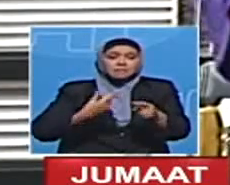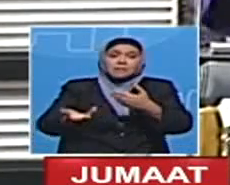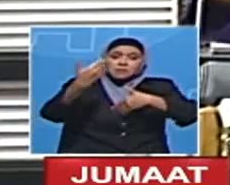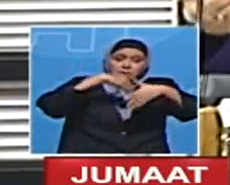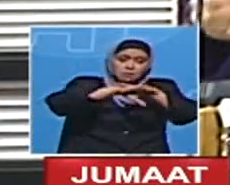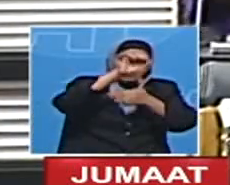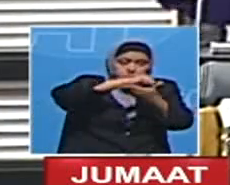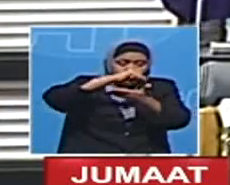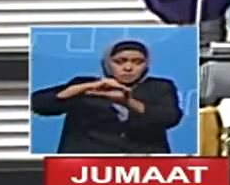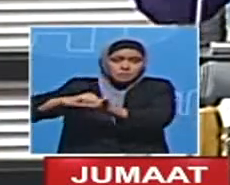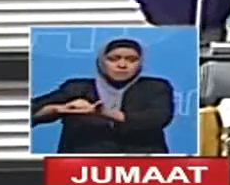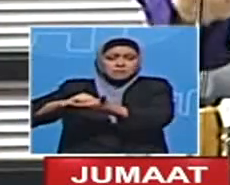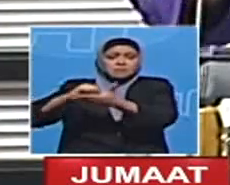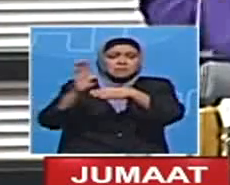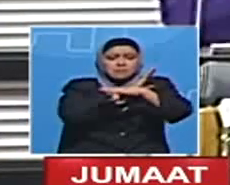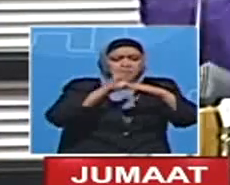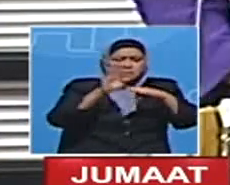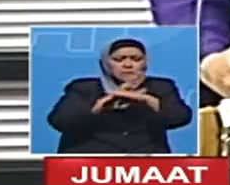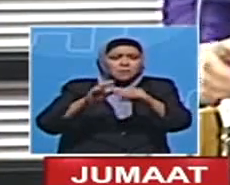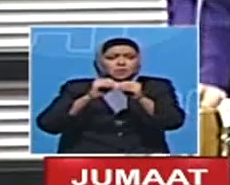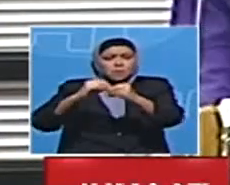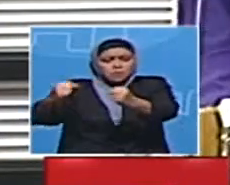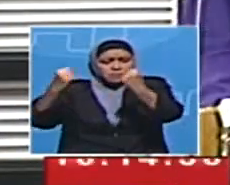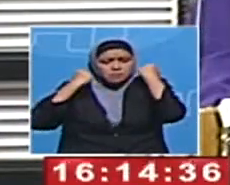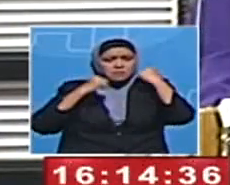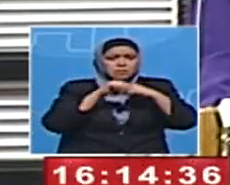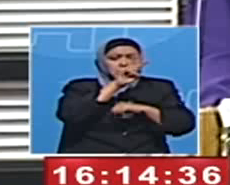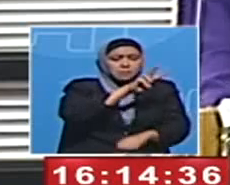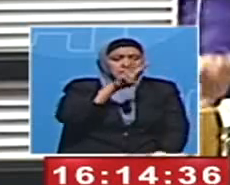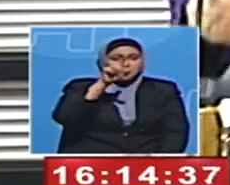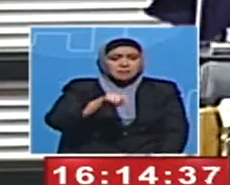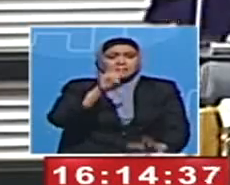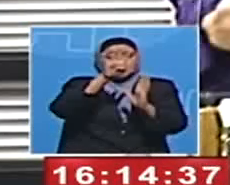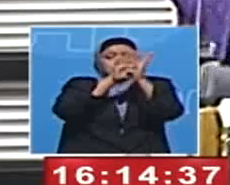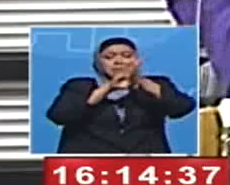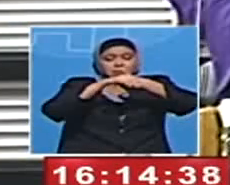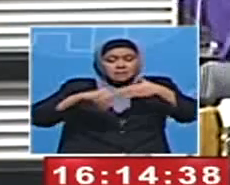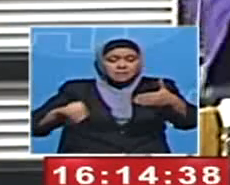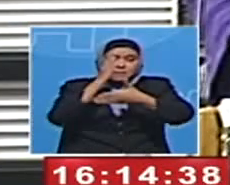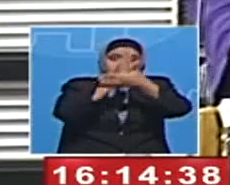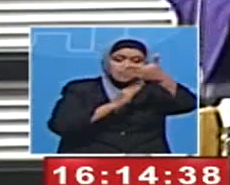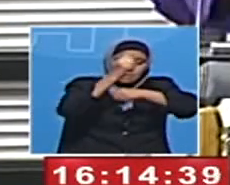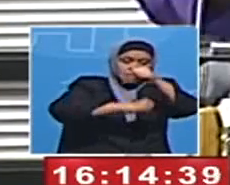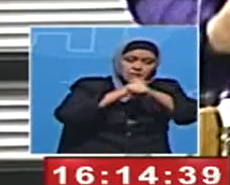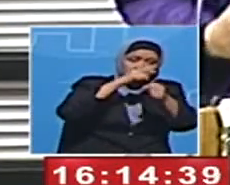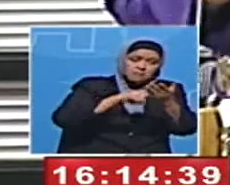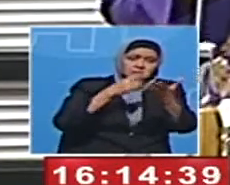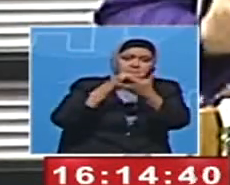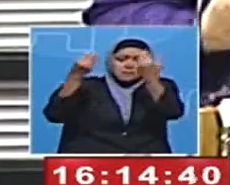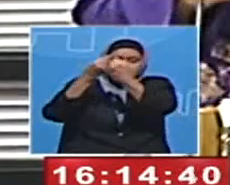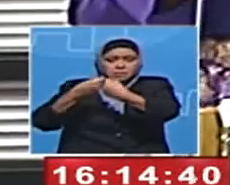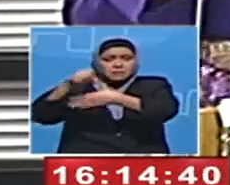Kukuh pada 22.4 bilion pada separuh pertama tahun ini manakala indeks bursa Kuala Lumpur